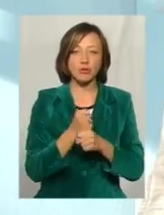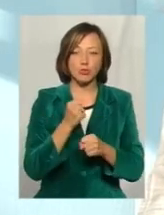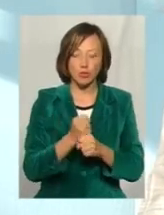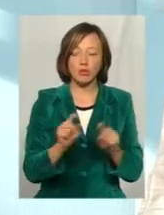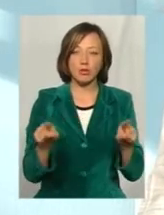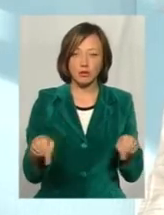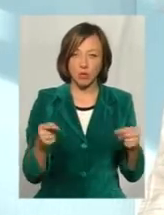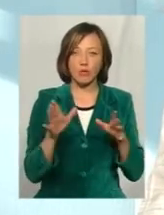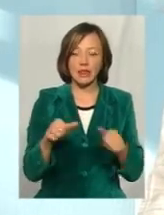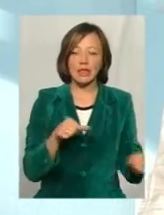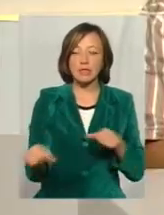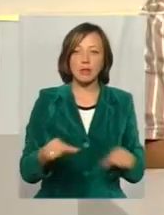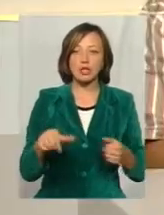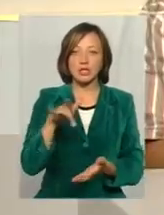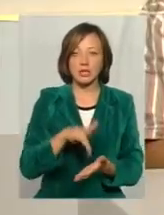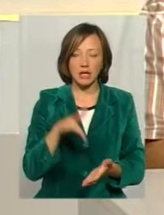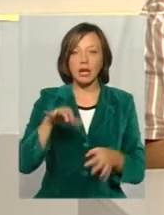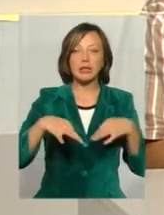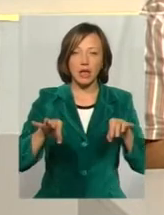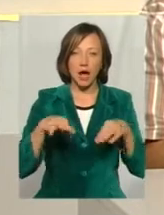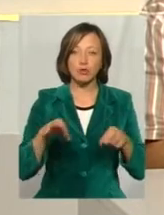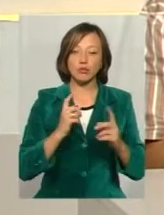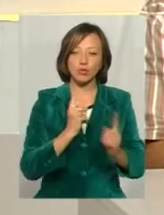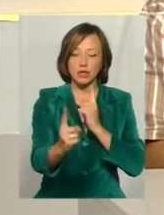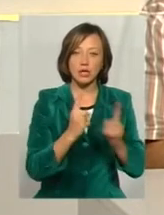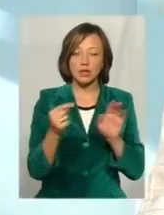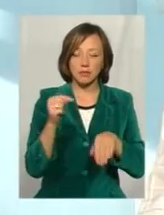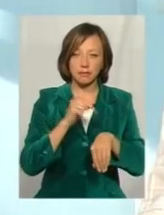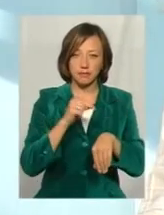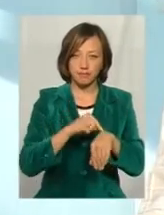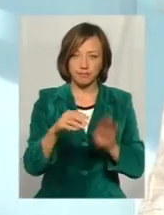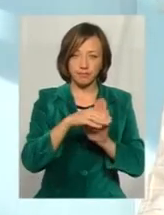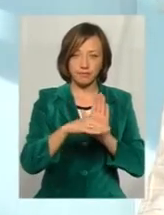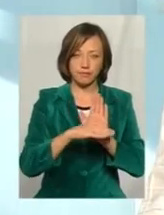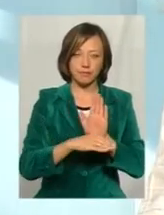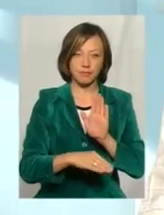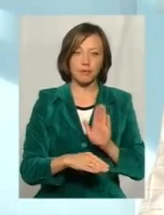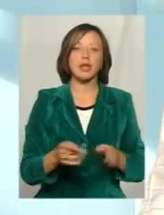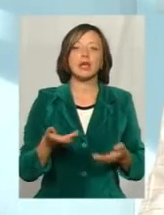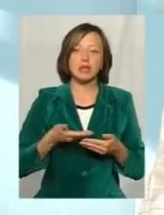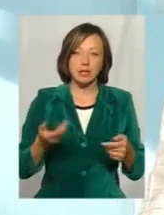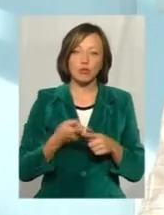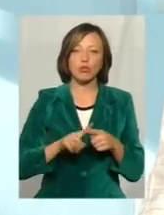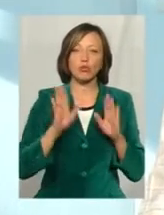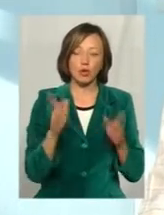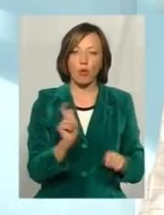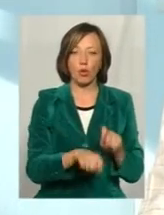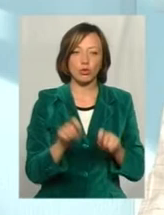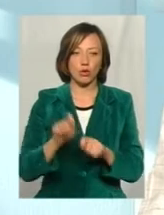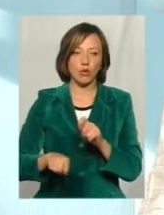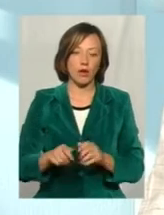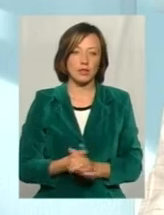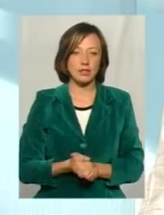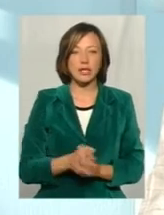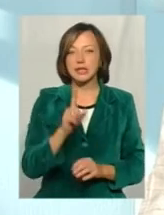транспорту диспетчерський центр. Транспорт буде ходити за розкладом. І ми це будемо контролювати.